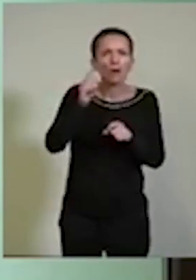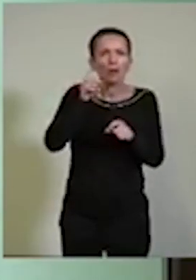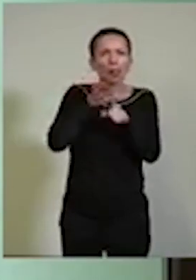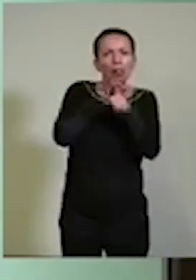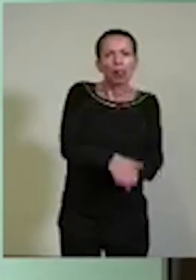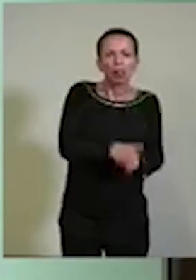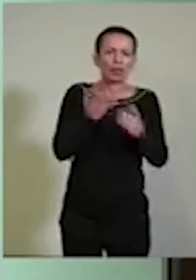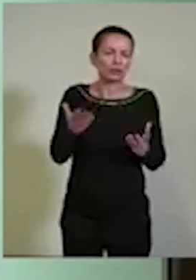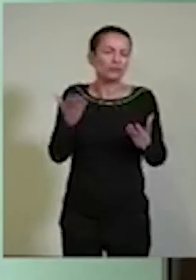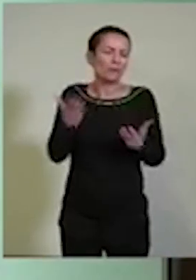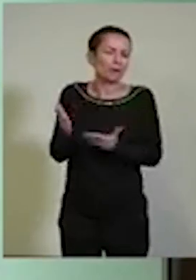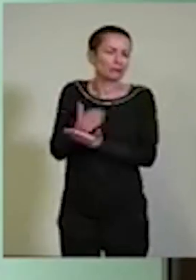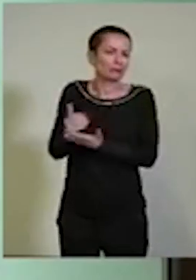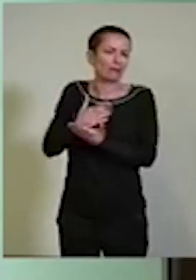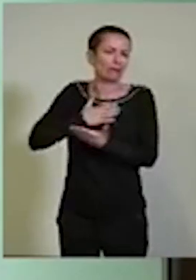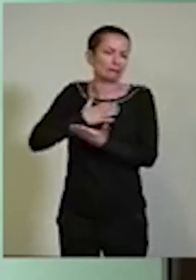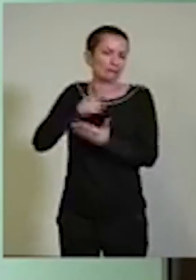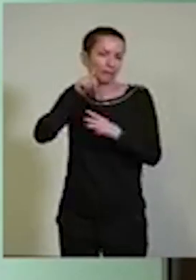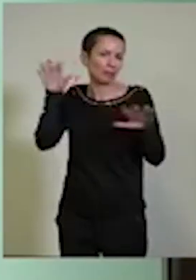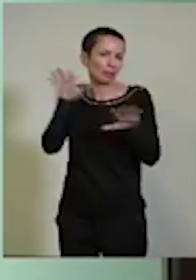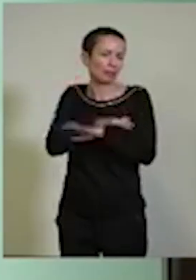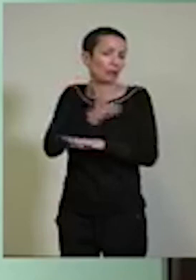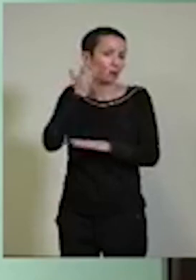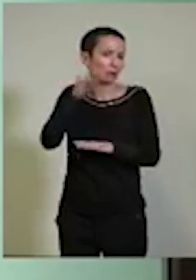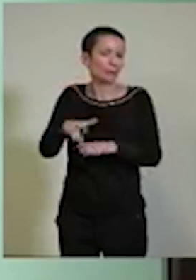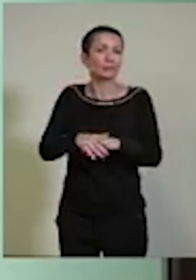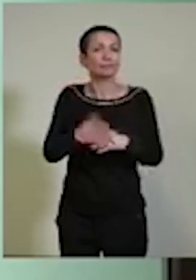l'ensemble de notre personnel. Je vais maintenant laisser la